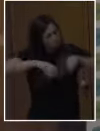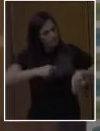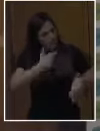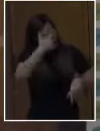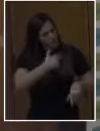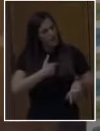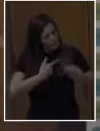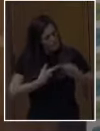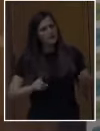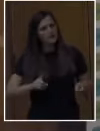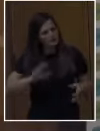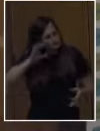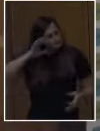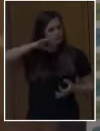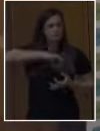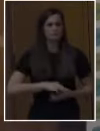τους.